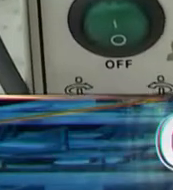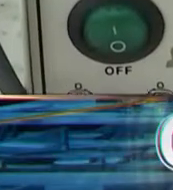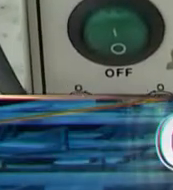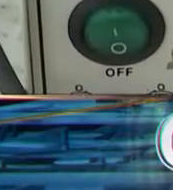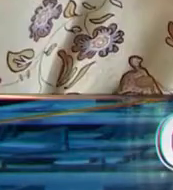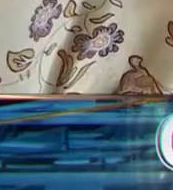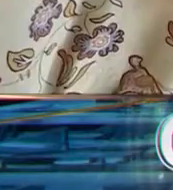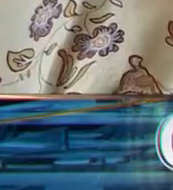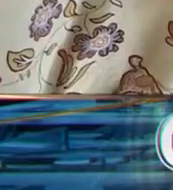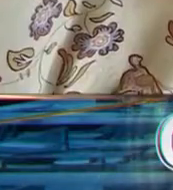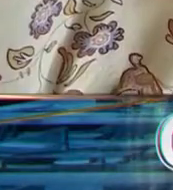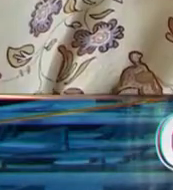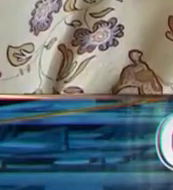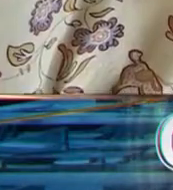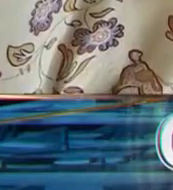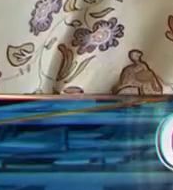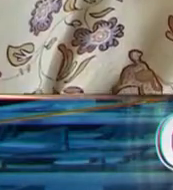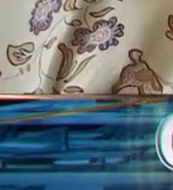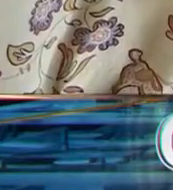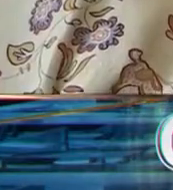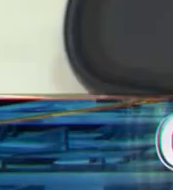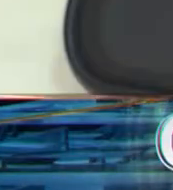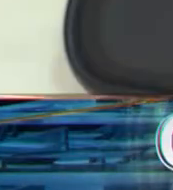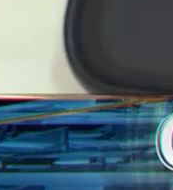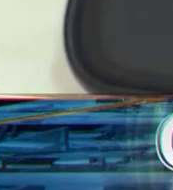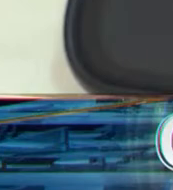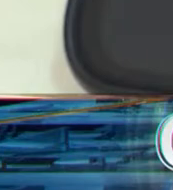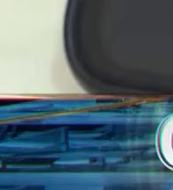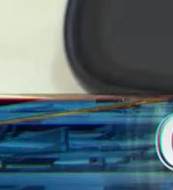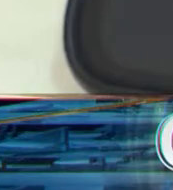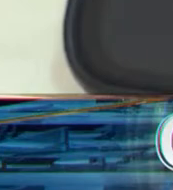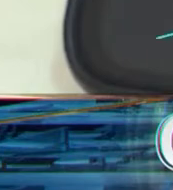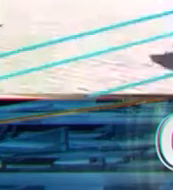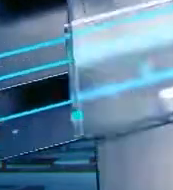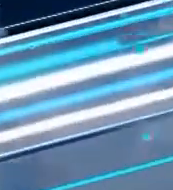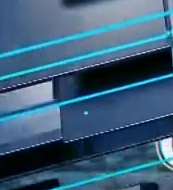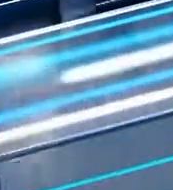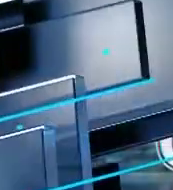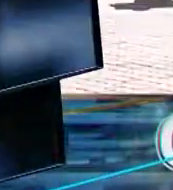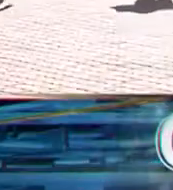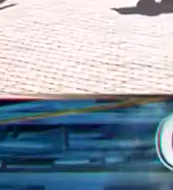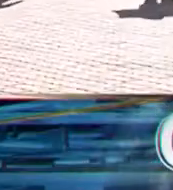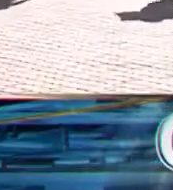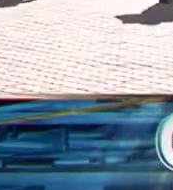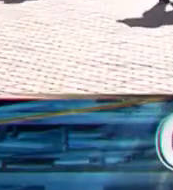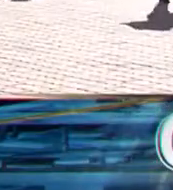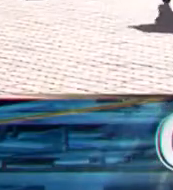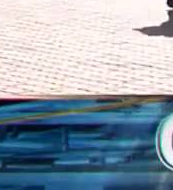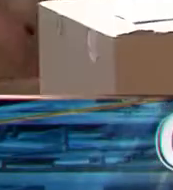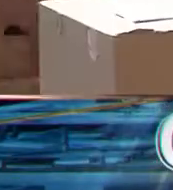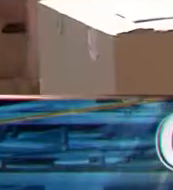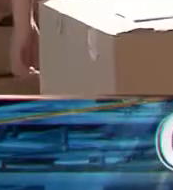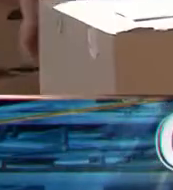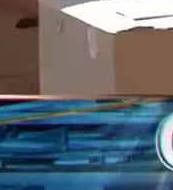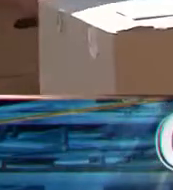без преград. Студенты зуботехники с нарушением слуха начали обучаться дистанционно. Помоги ближнему.